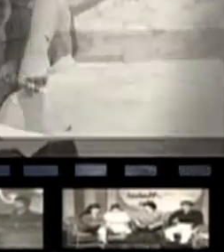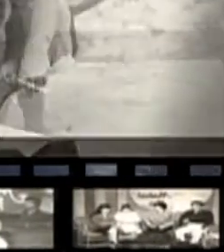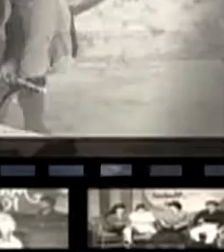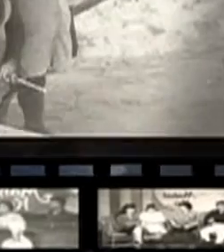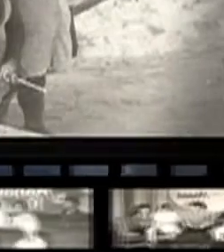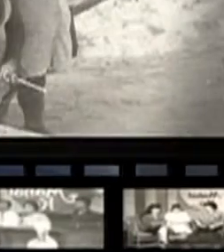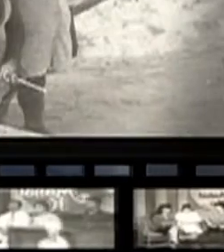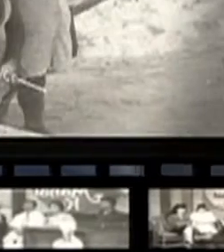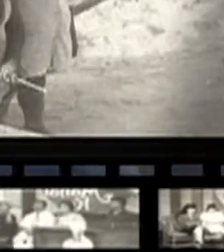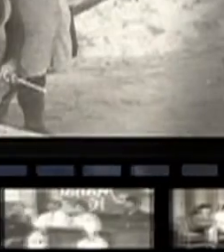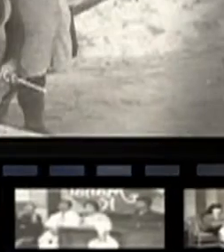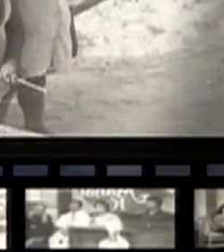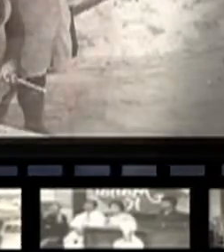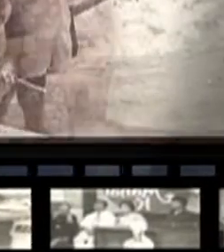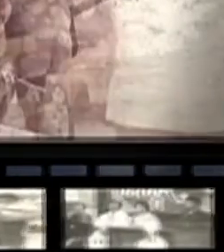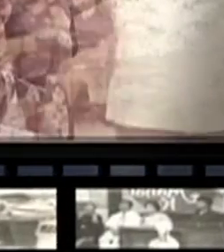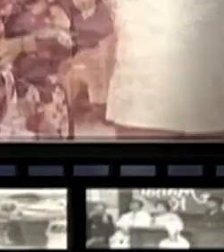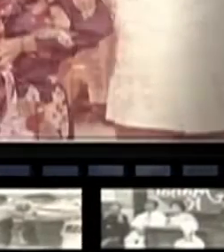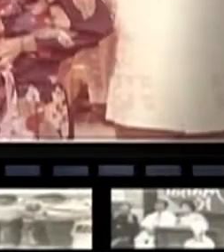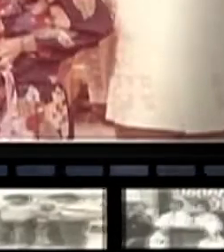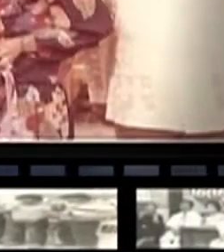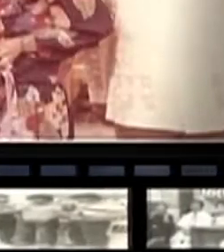tanggapin mo.